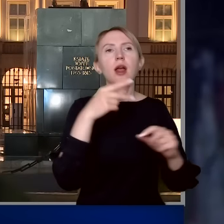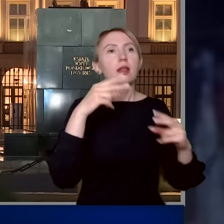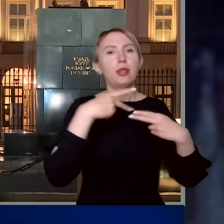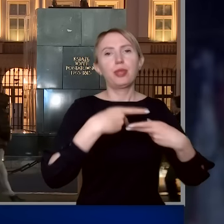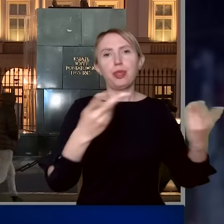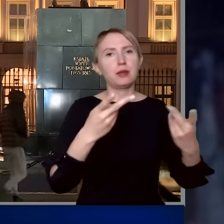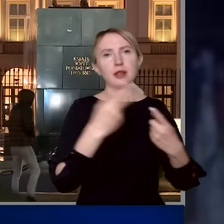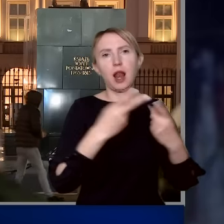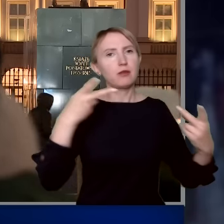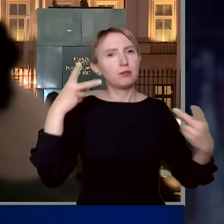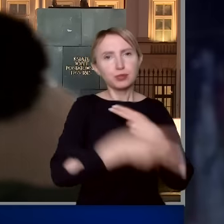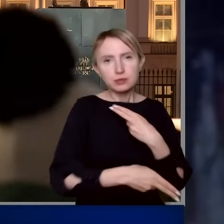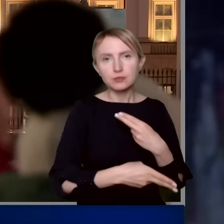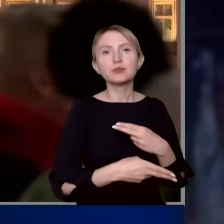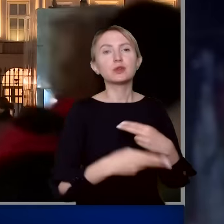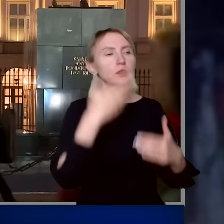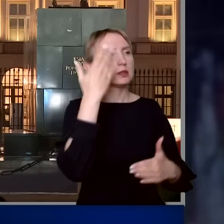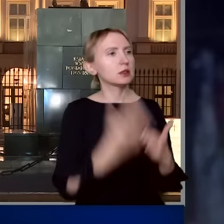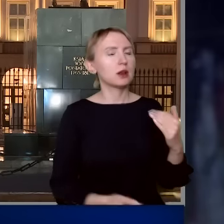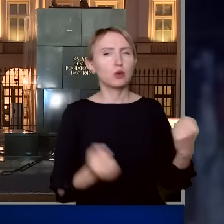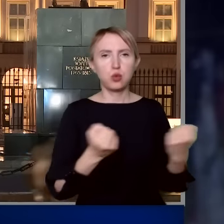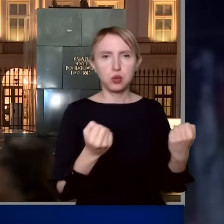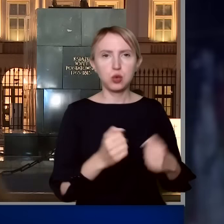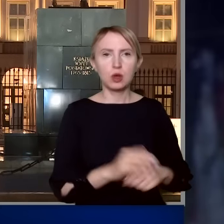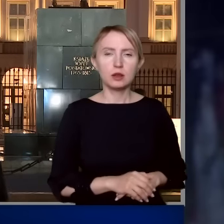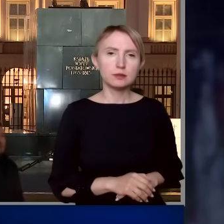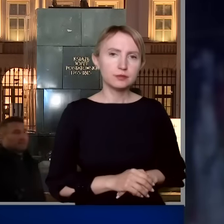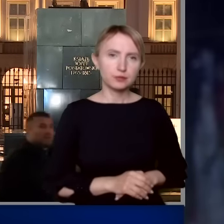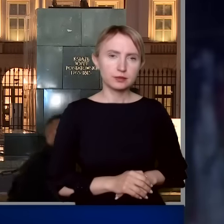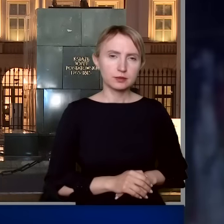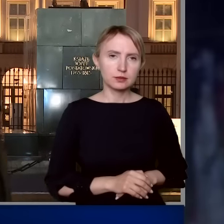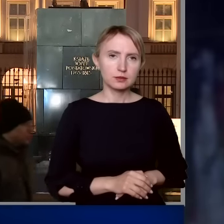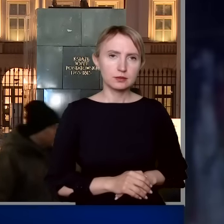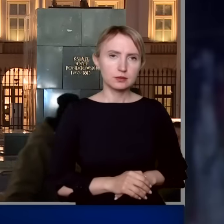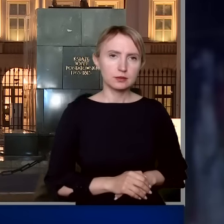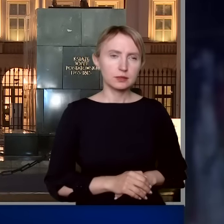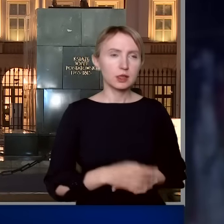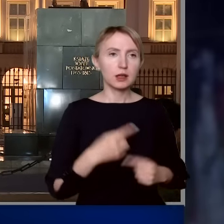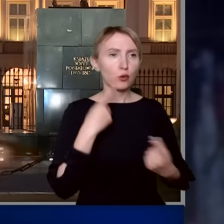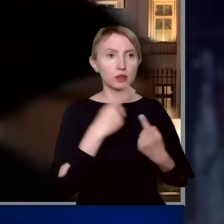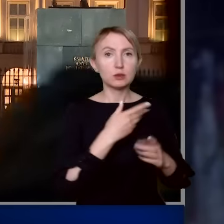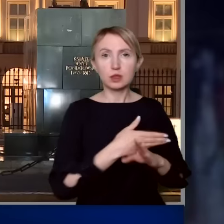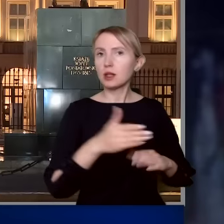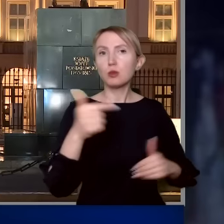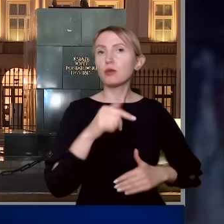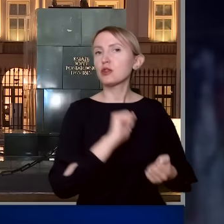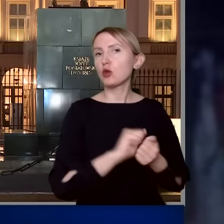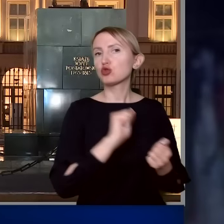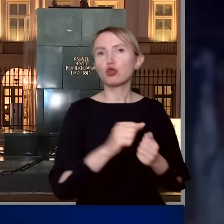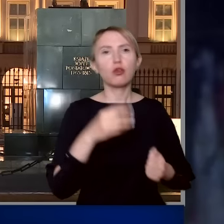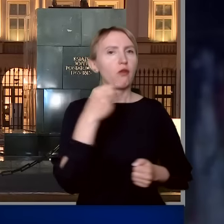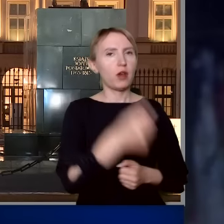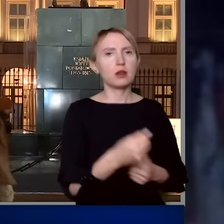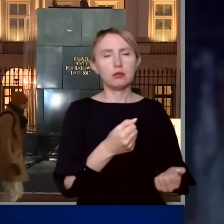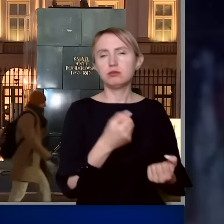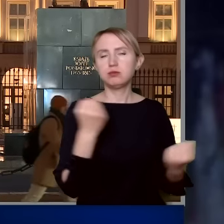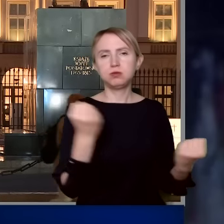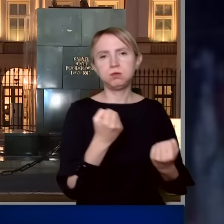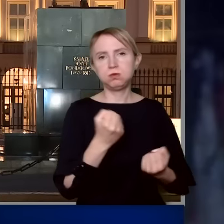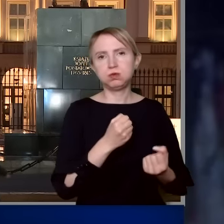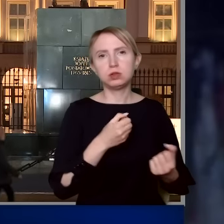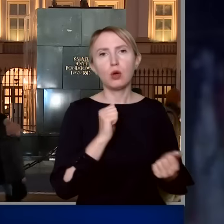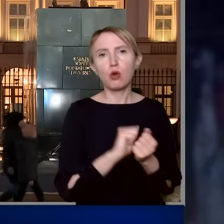szkody, straty. Pan redaktor co pyta dalej? Co będzie dalej? I uważam, że powinny być odszkodowania. Ogromne odszkodowania idące w